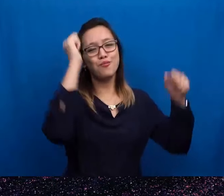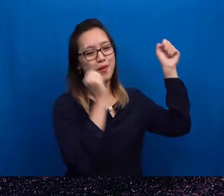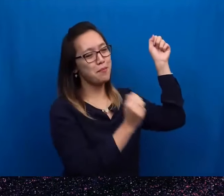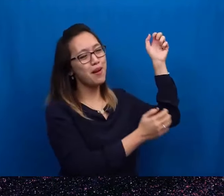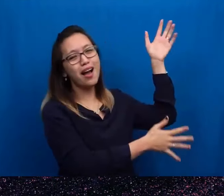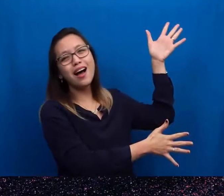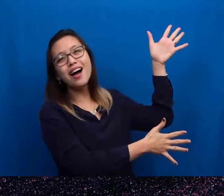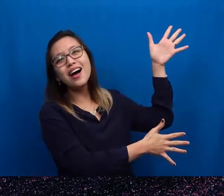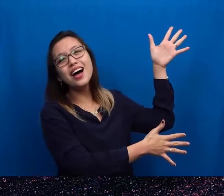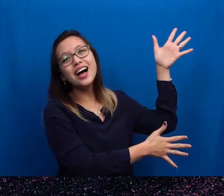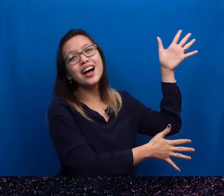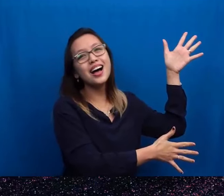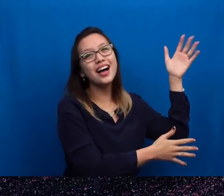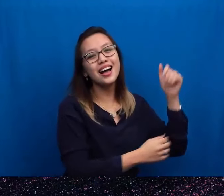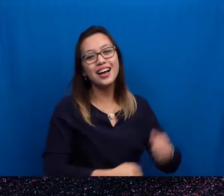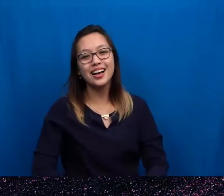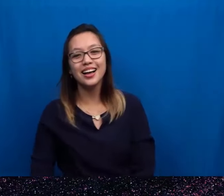bersama-Mu, Bapa.